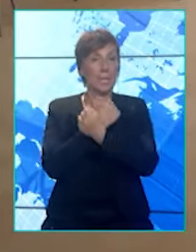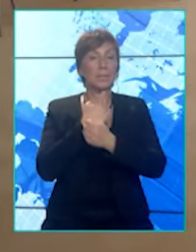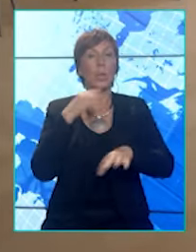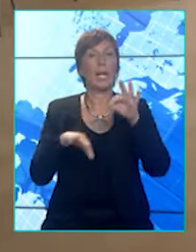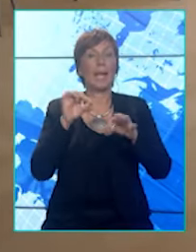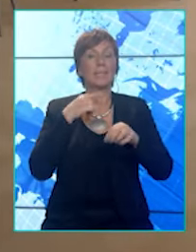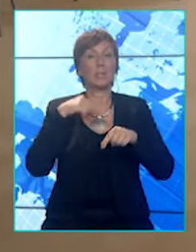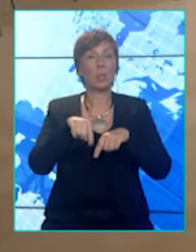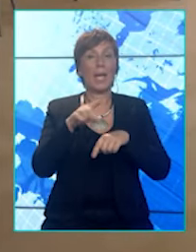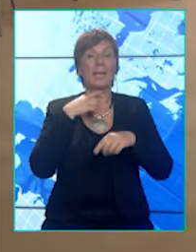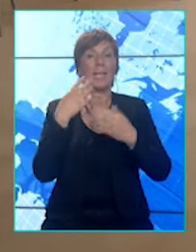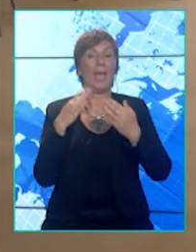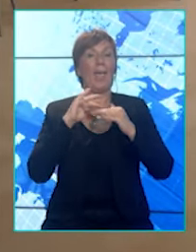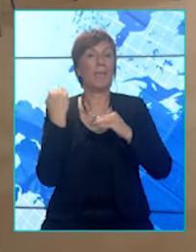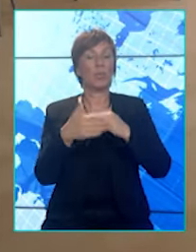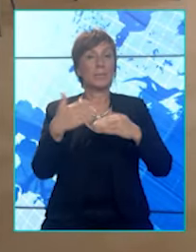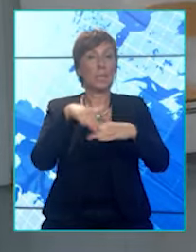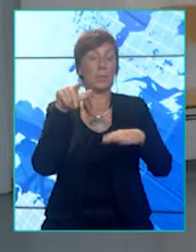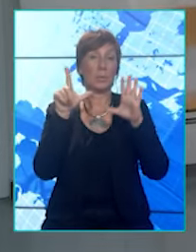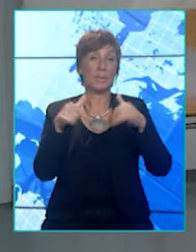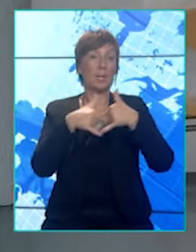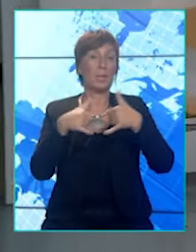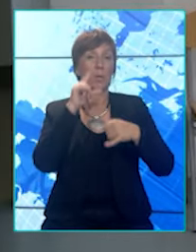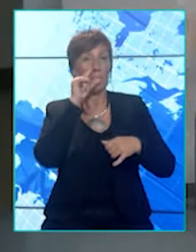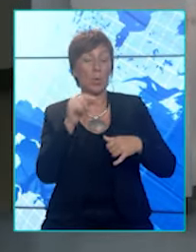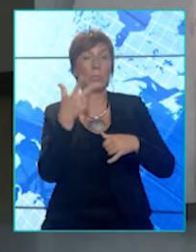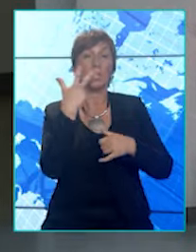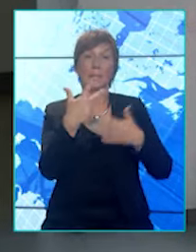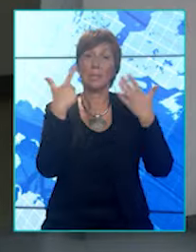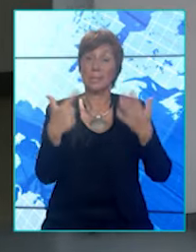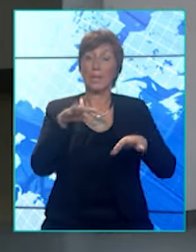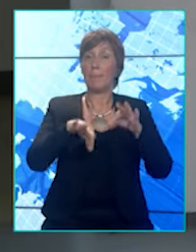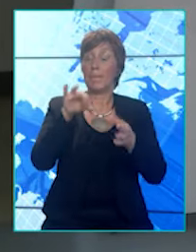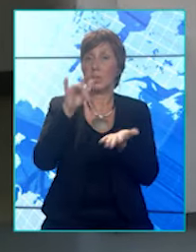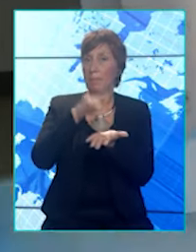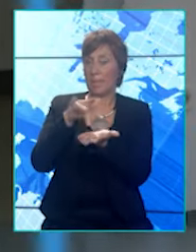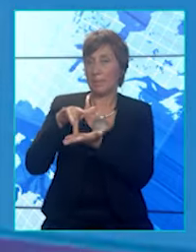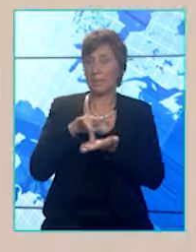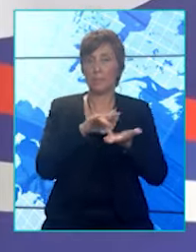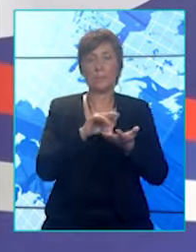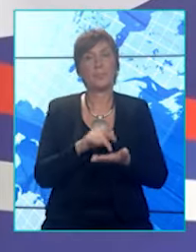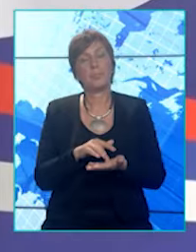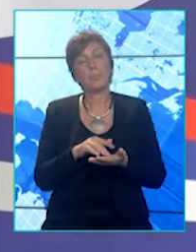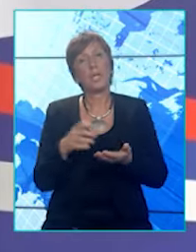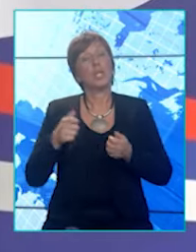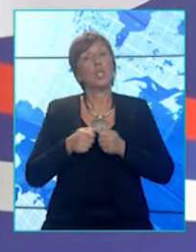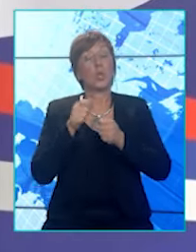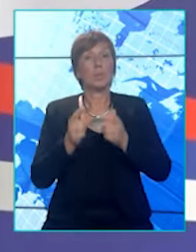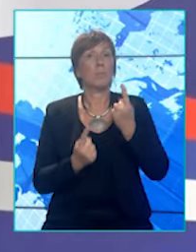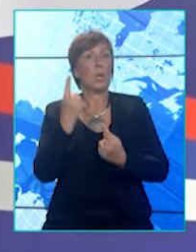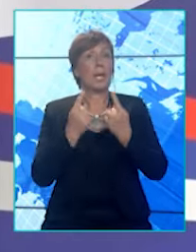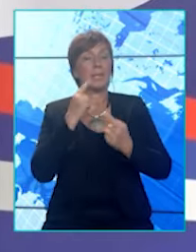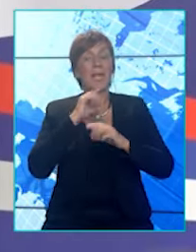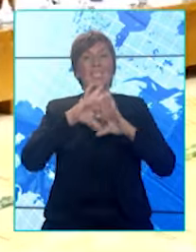Hercegovini glasali na izborima za Evropski parlament u 7 gradova i opština na 37 biračkih mjesta. Donosimo reakcije